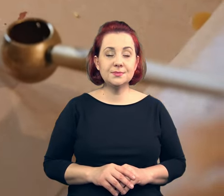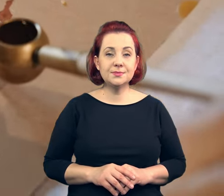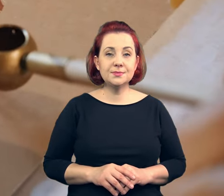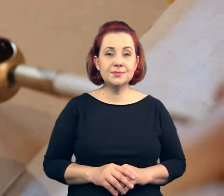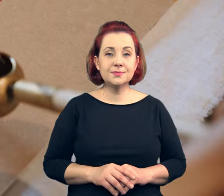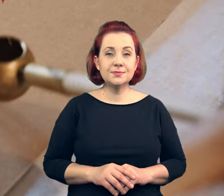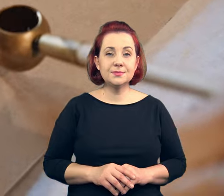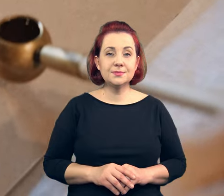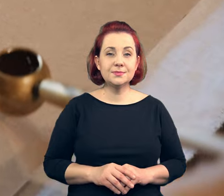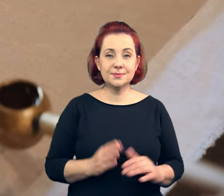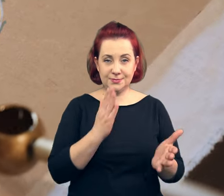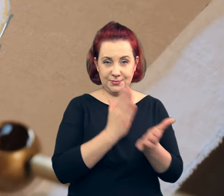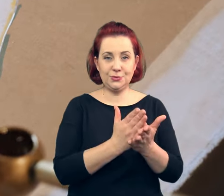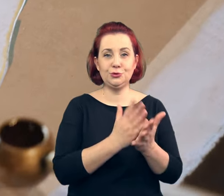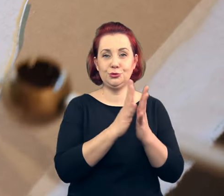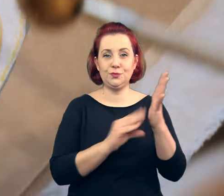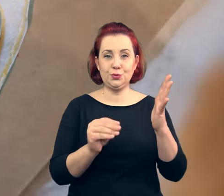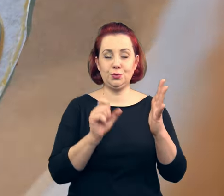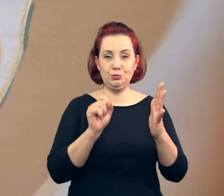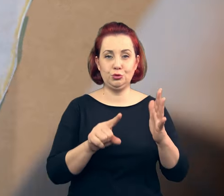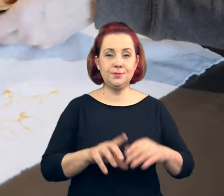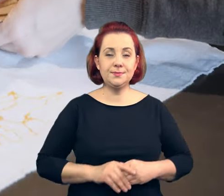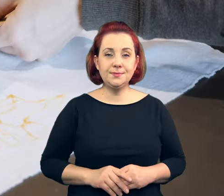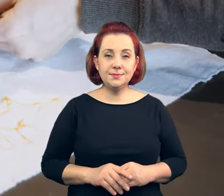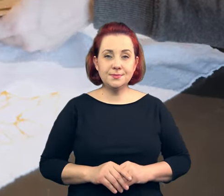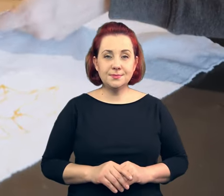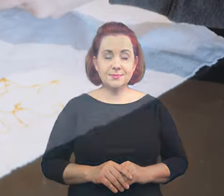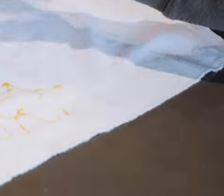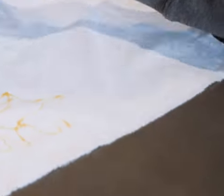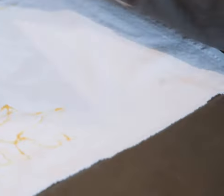Mam już odrysowanego zwierzaka.